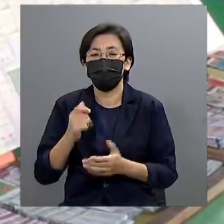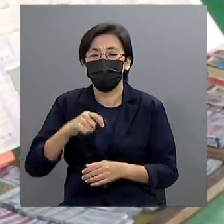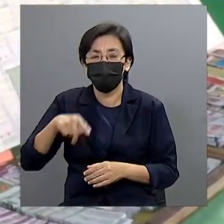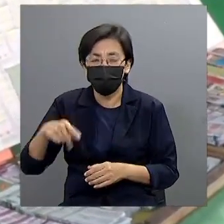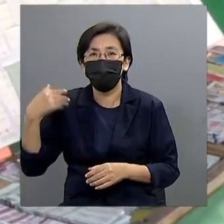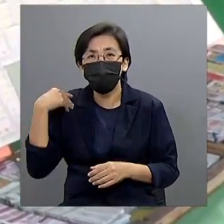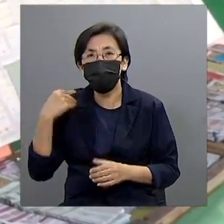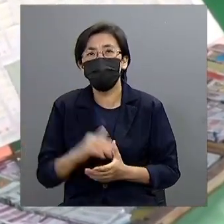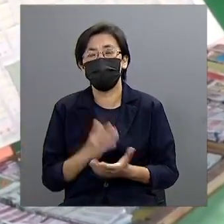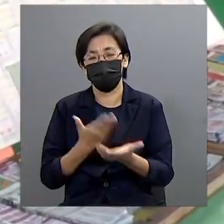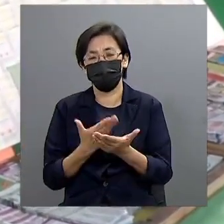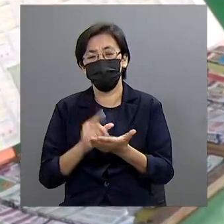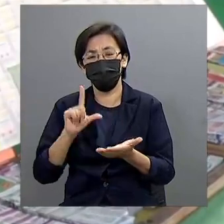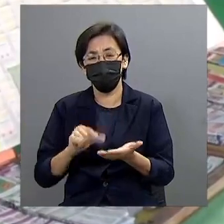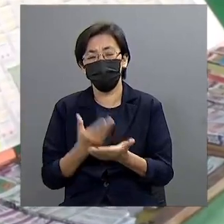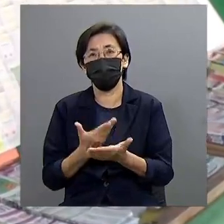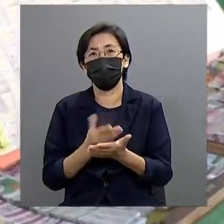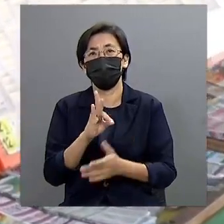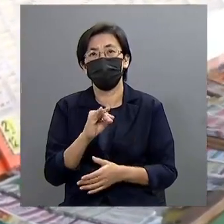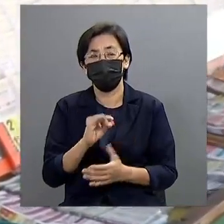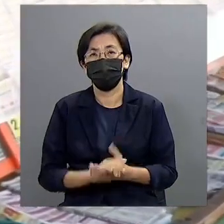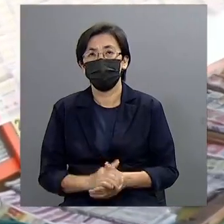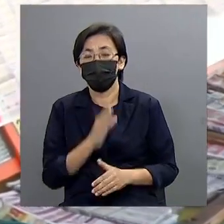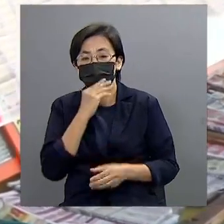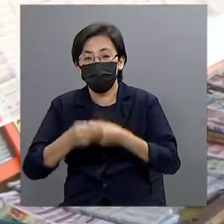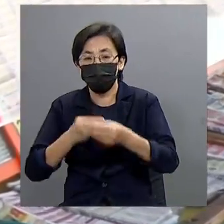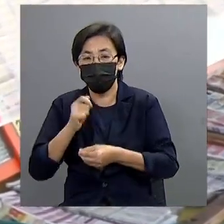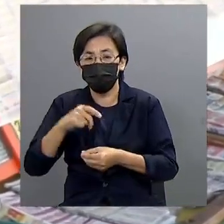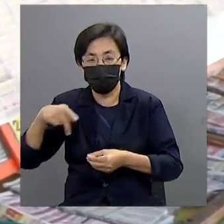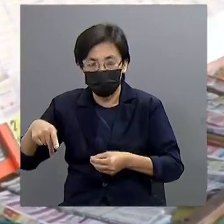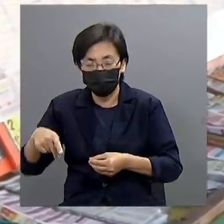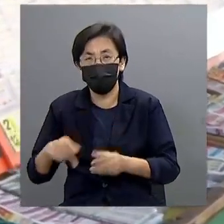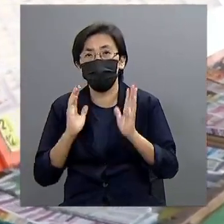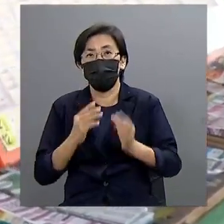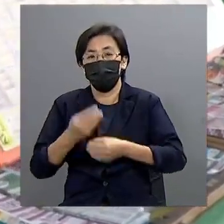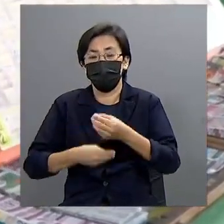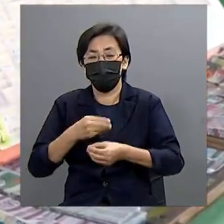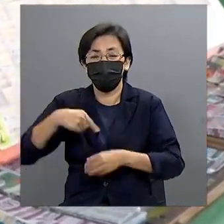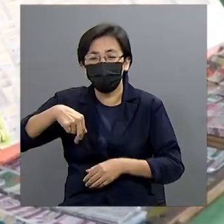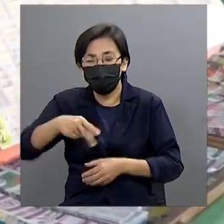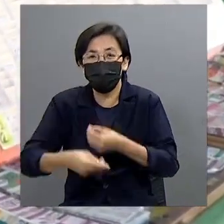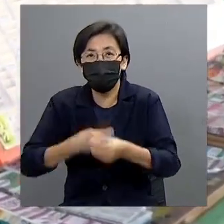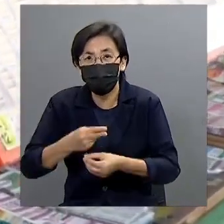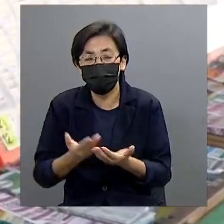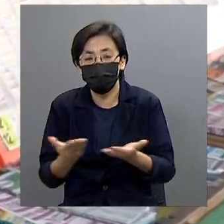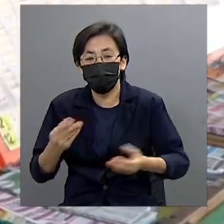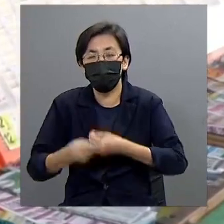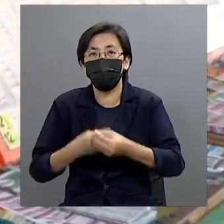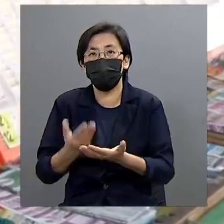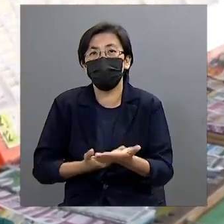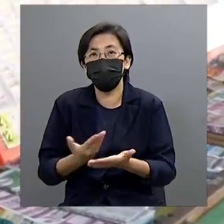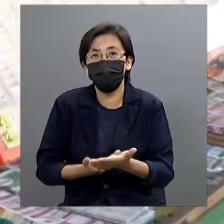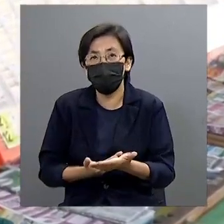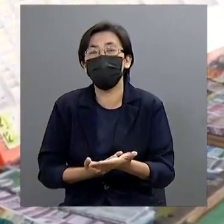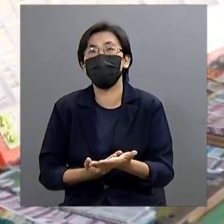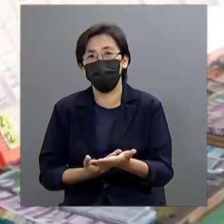บาทอีกต่อไปนี่มันขายผ่านแอปปุ๊บเนี่ยคนขายเดินขายกับแผงขายแผงปุ๊บมันบังคับในตัวไงถ้